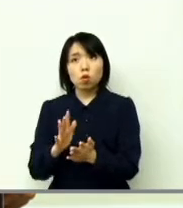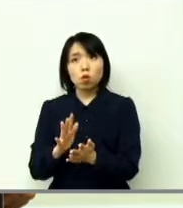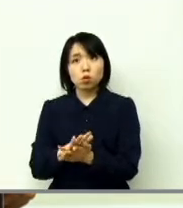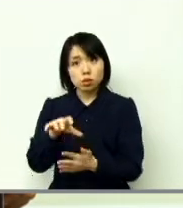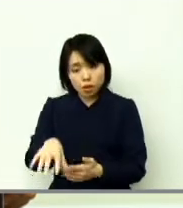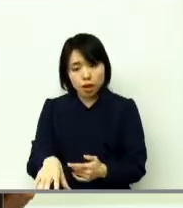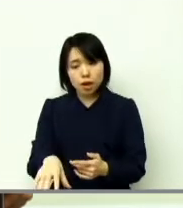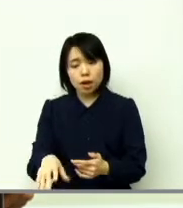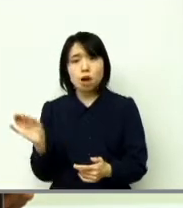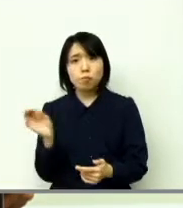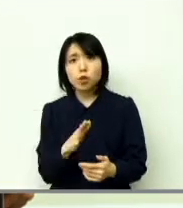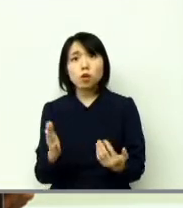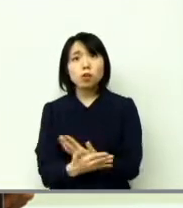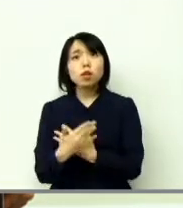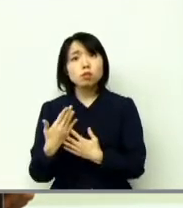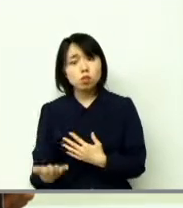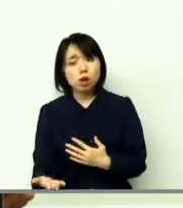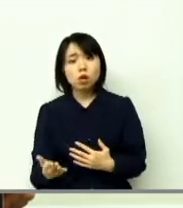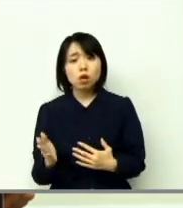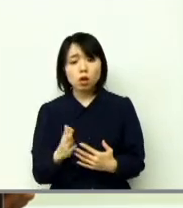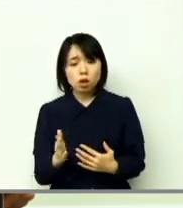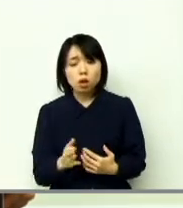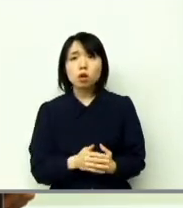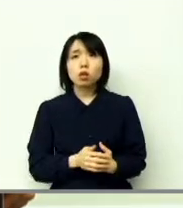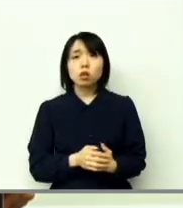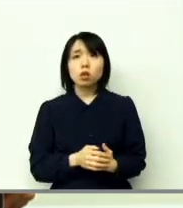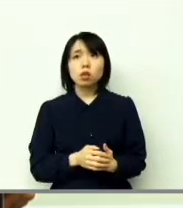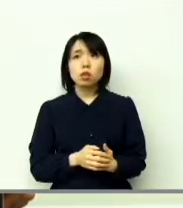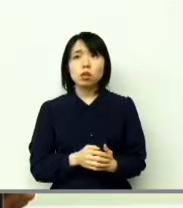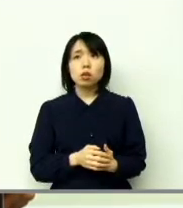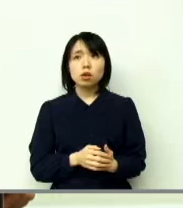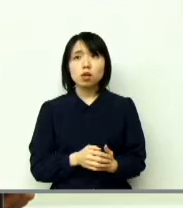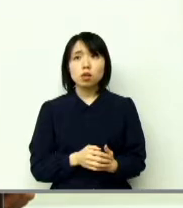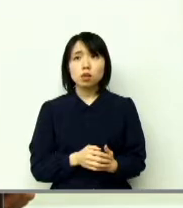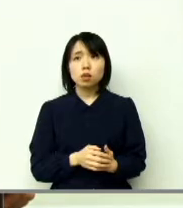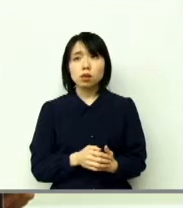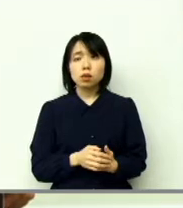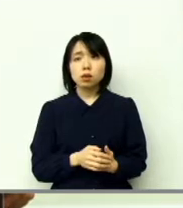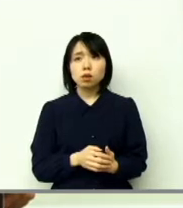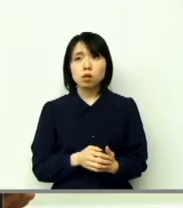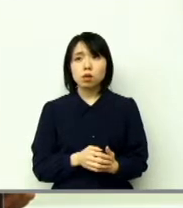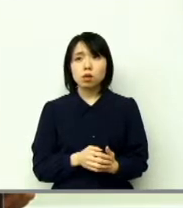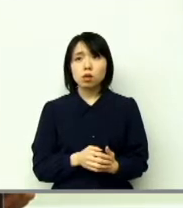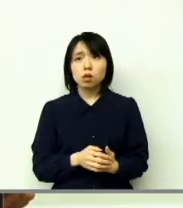るのか、あるいはその例えばそのいわゆる分かりやすい言葉で言えばその、